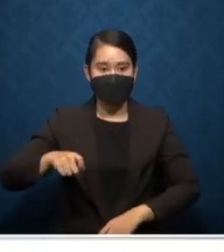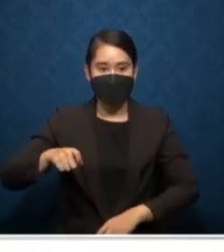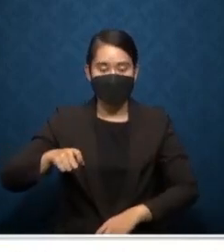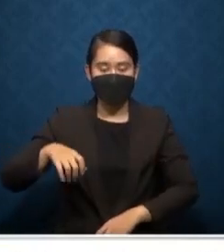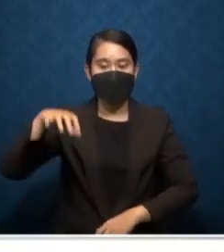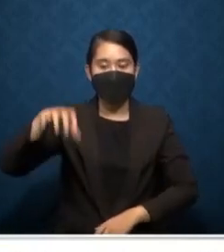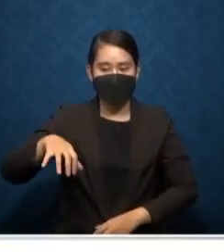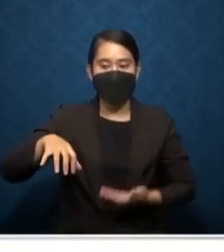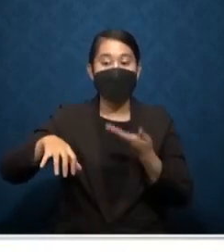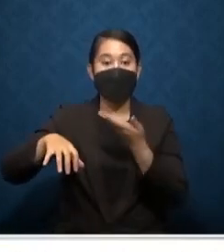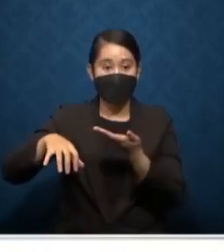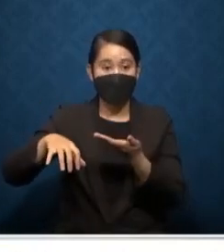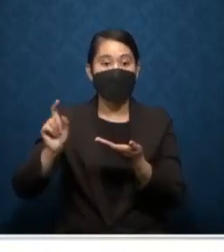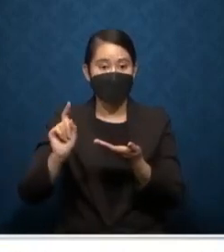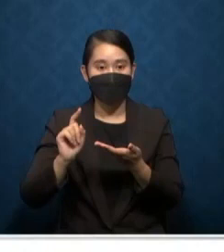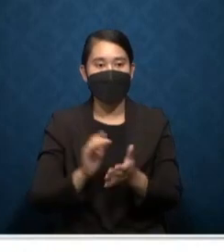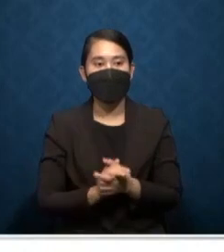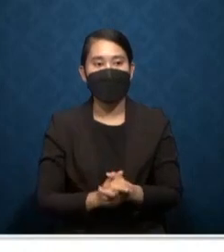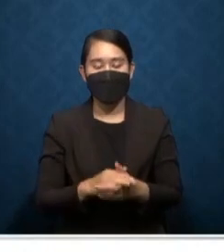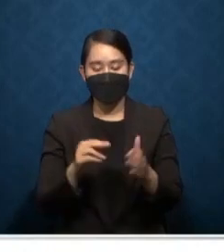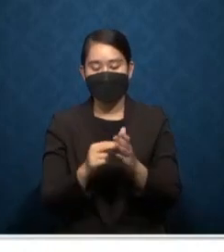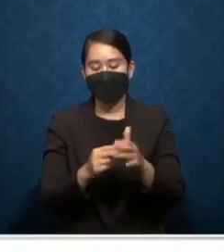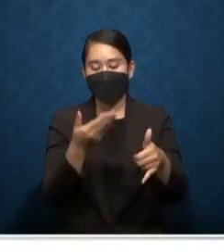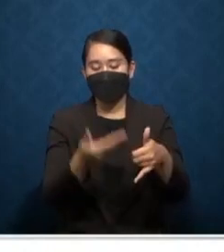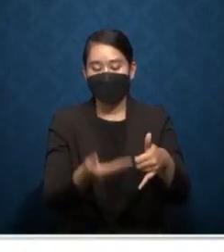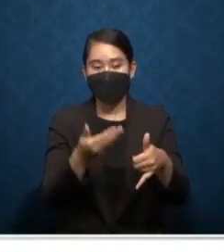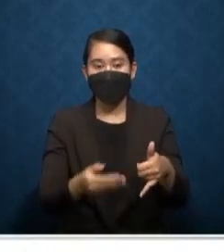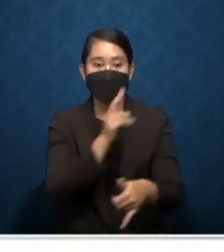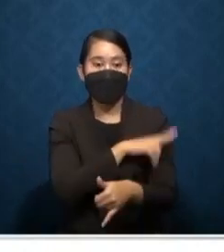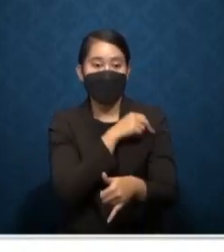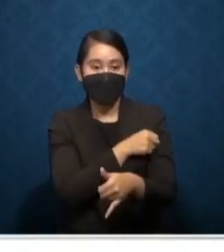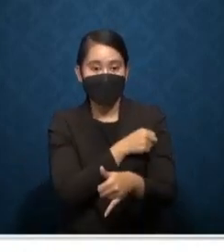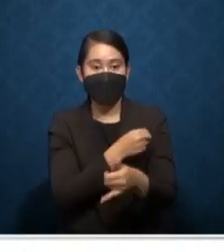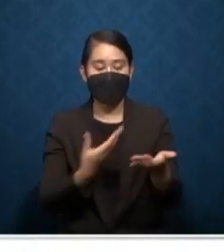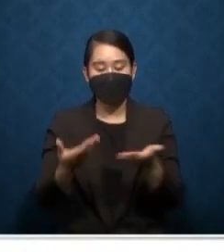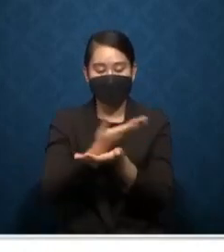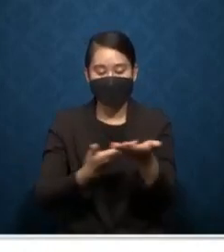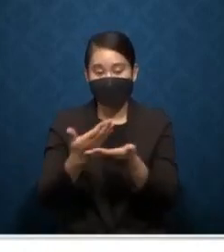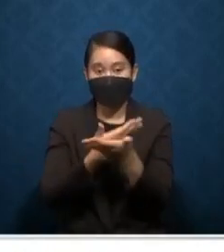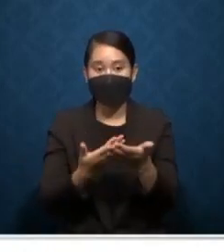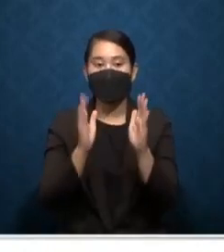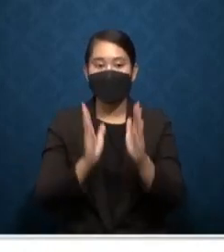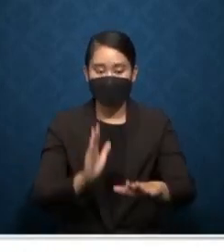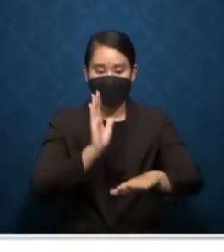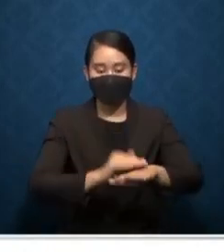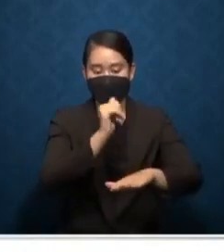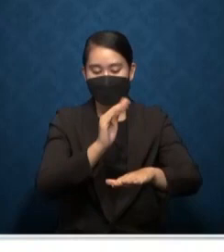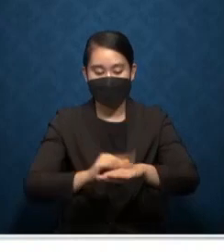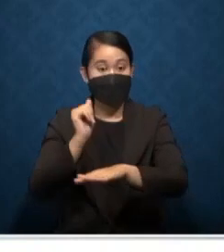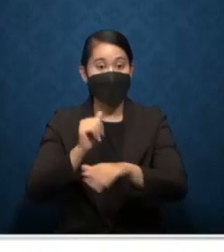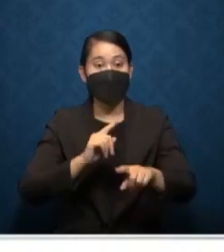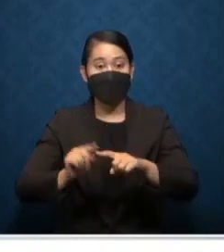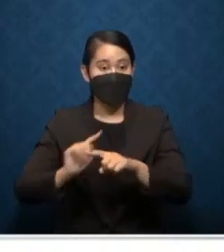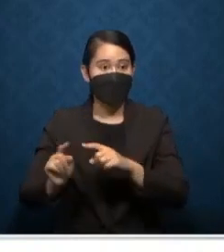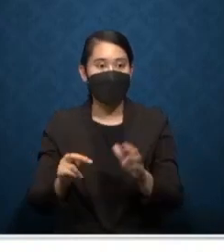ให้บคลพวกนี้5. เมื่อได้ถูกพจารณาจากแทย์ หรือผู้เชี่ยวชาญใด้านต่าง แล้วว่าเขา